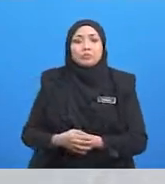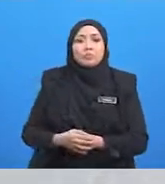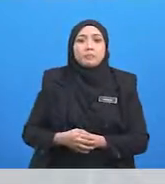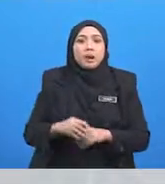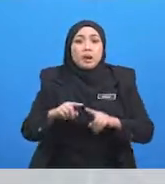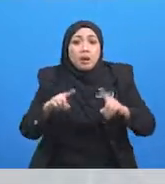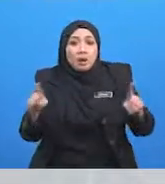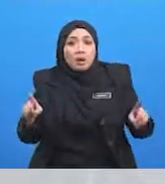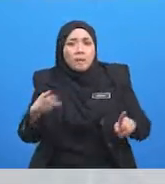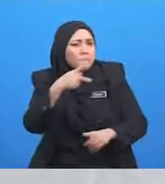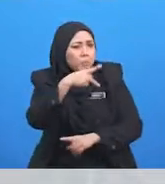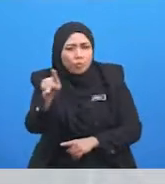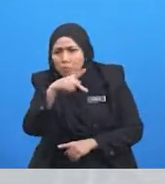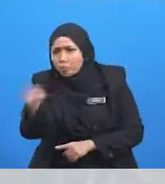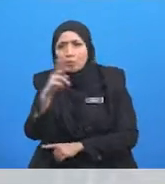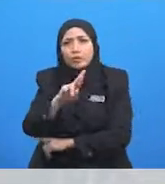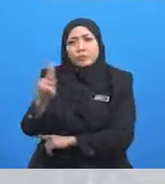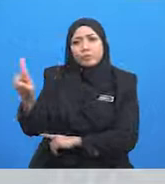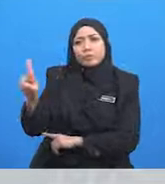malah berpuluh ribu.